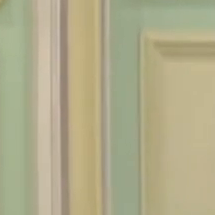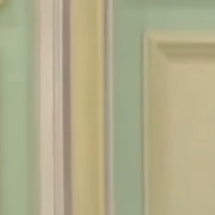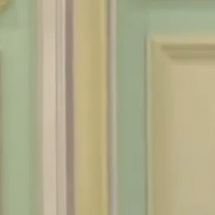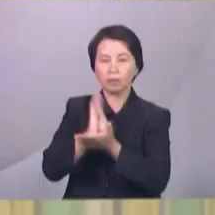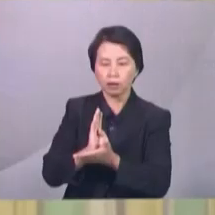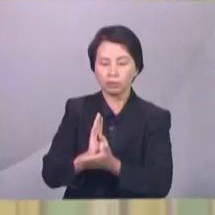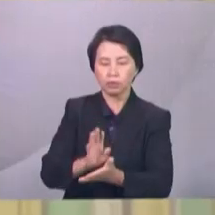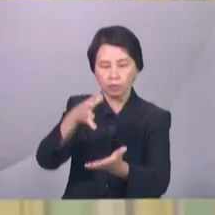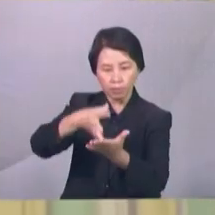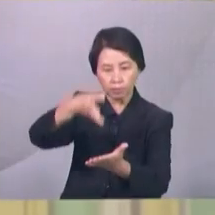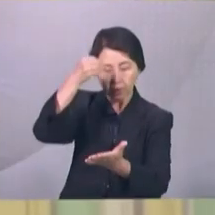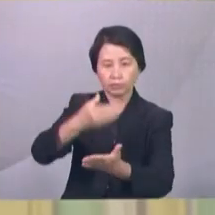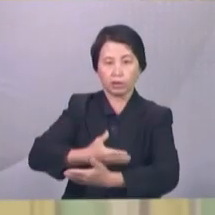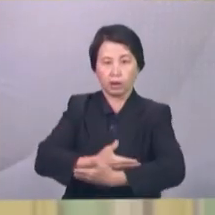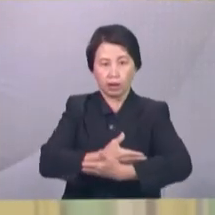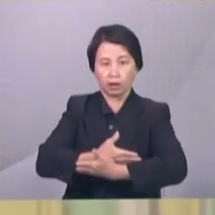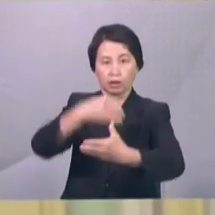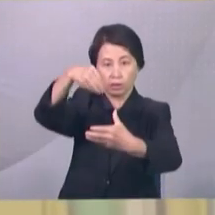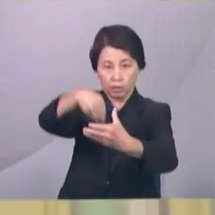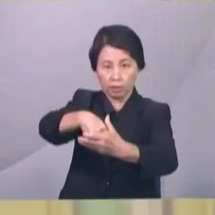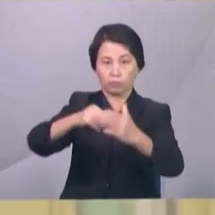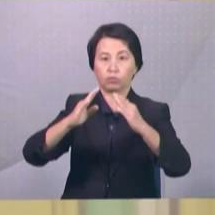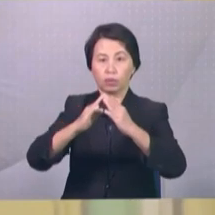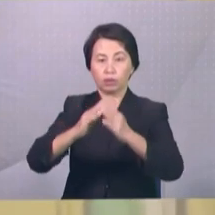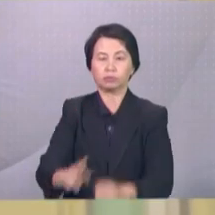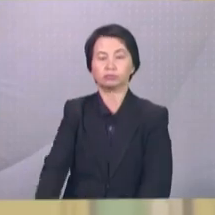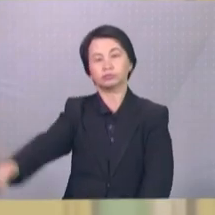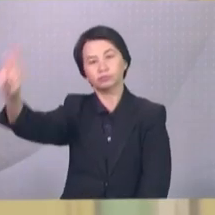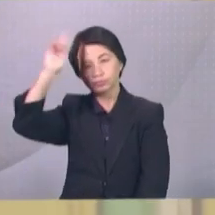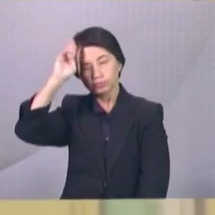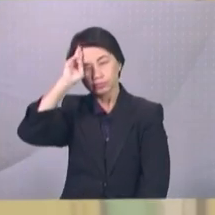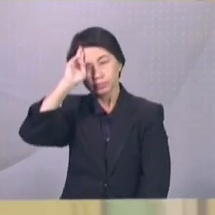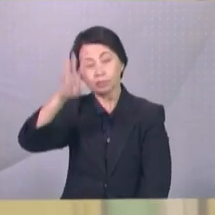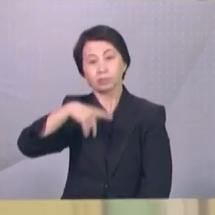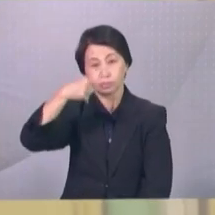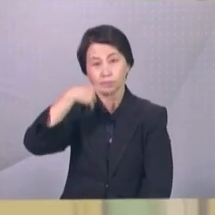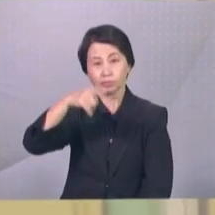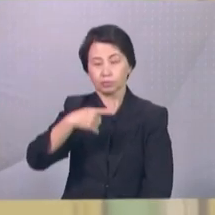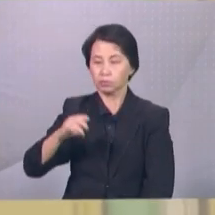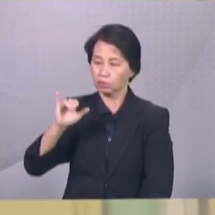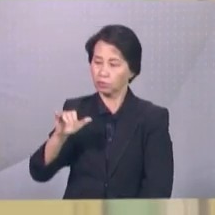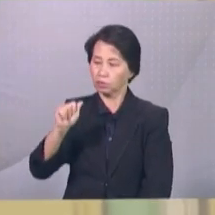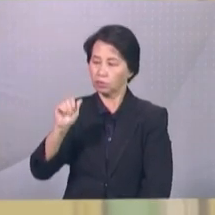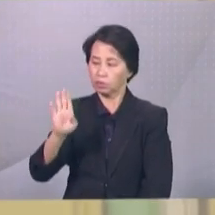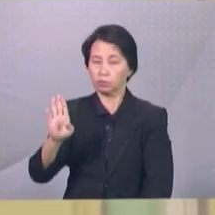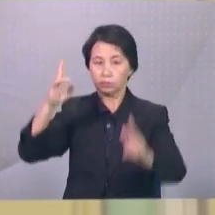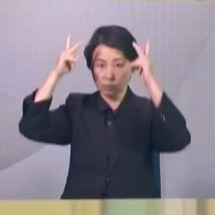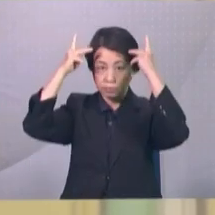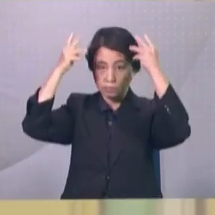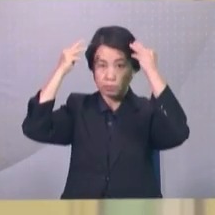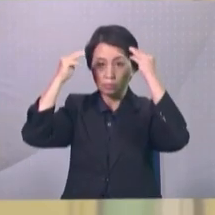KPM dalam anak-anak di rumah. Seperti mana yang dinyatakan oleh Yang Amat Berhormat Perdana